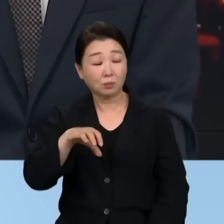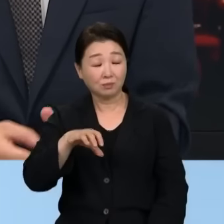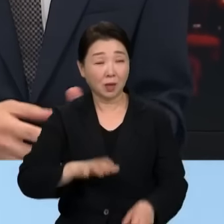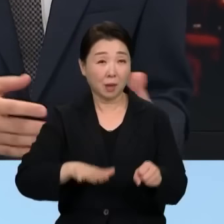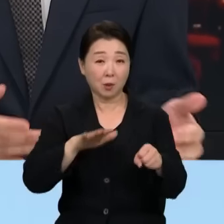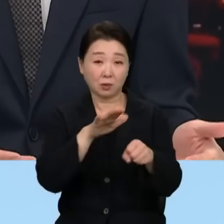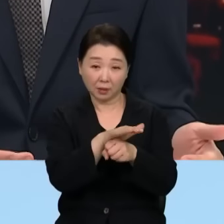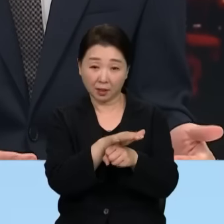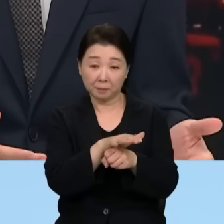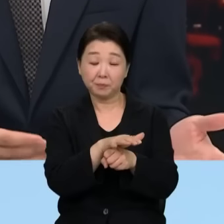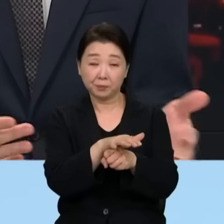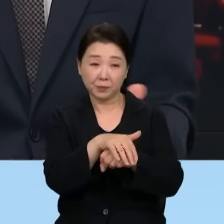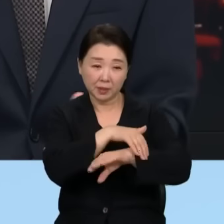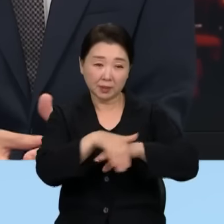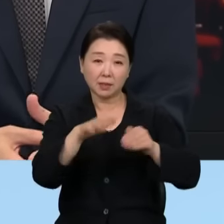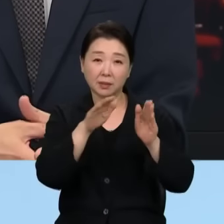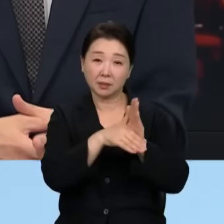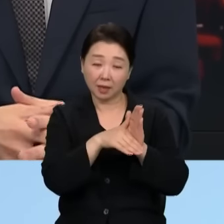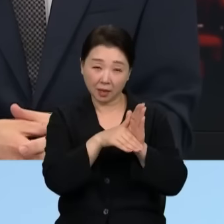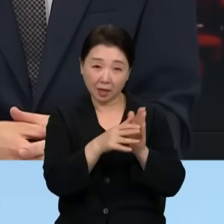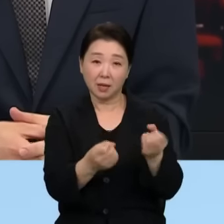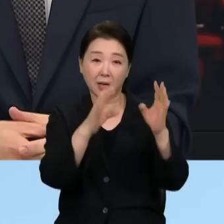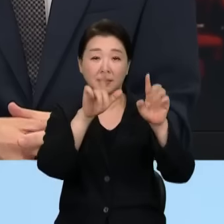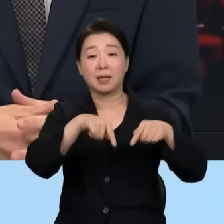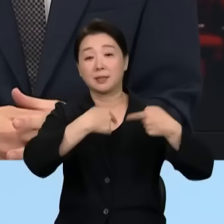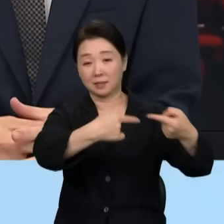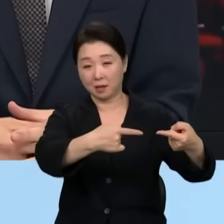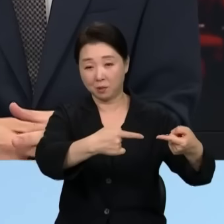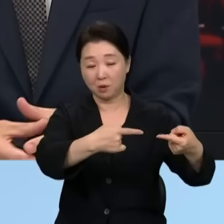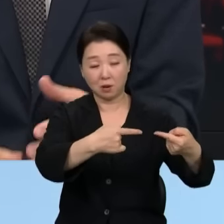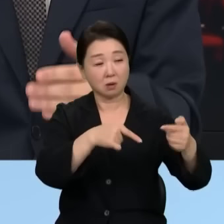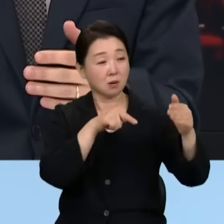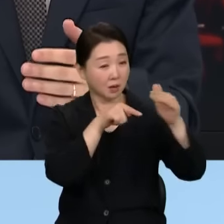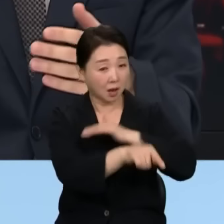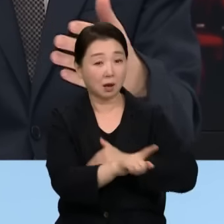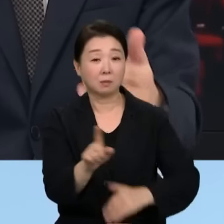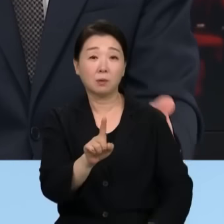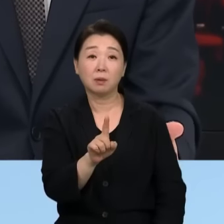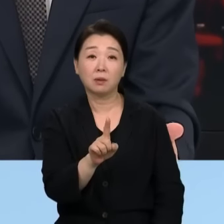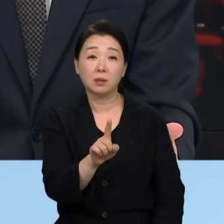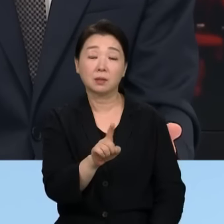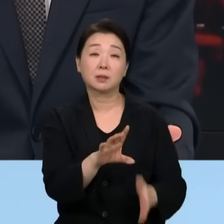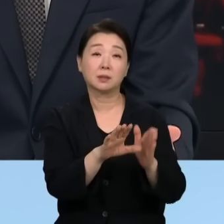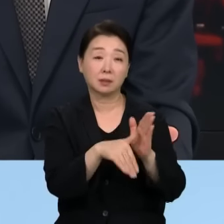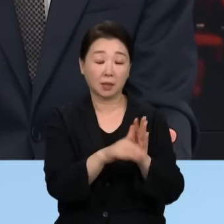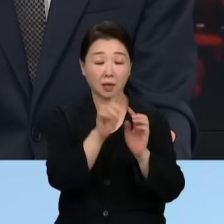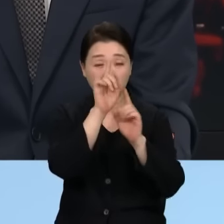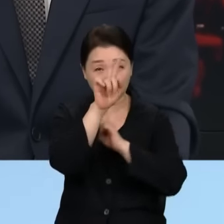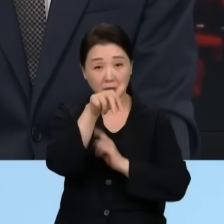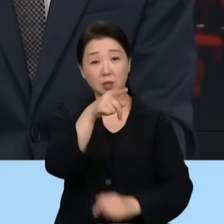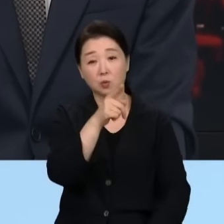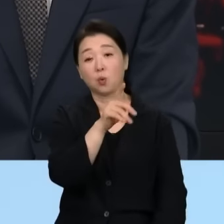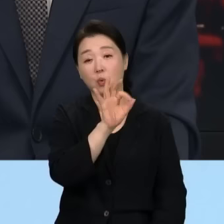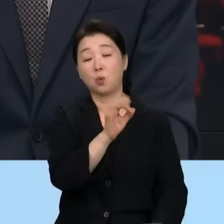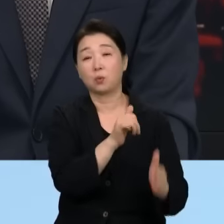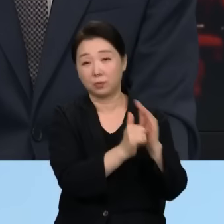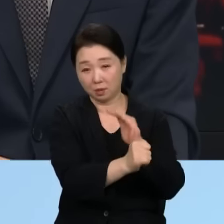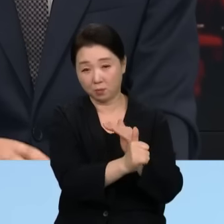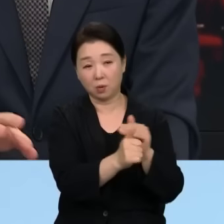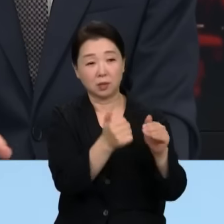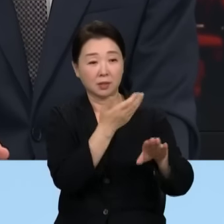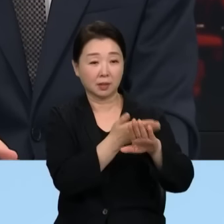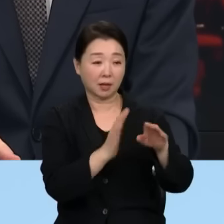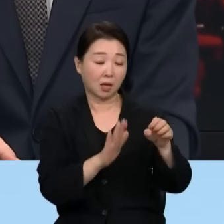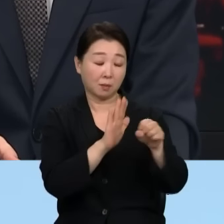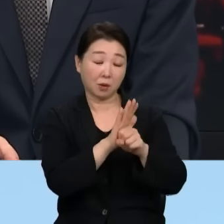상륙작전 참관 행사에 제가 가게 됐습니다 이제 거기에 가서 갔더니 그때 이제 이종호 전 대표 하고 이제 다른 이제